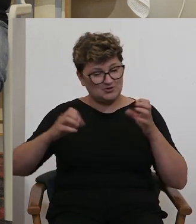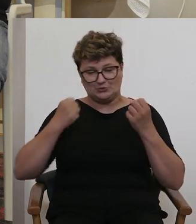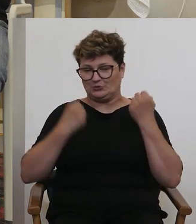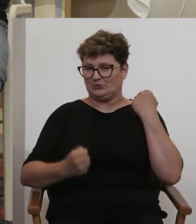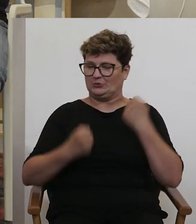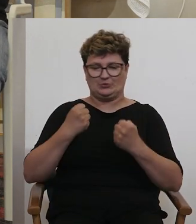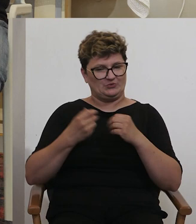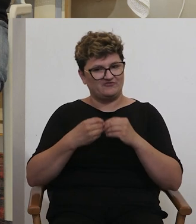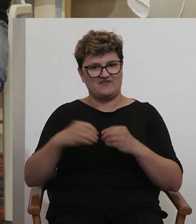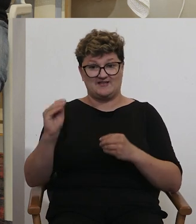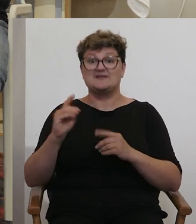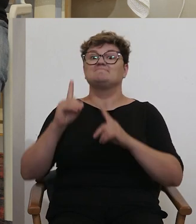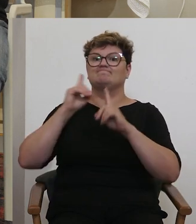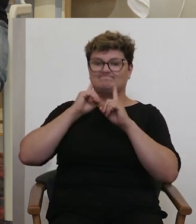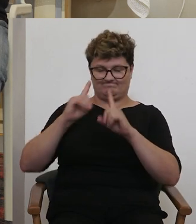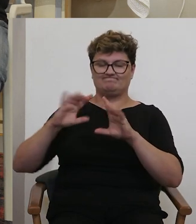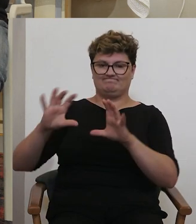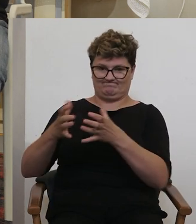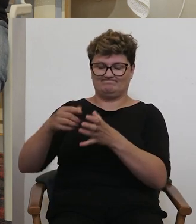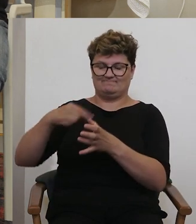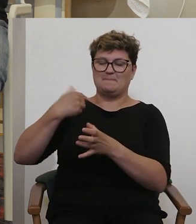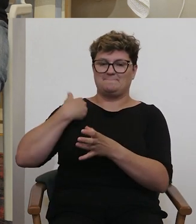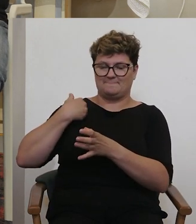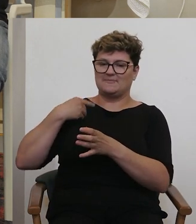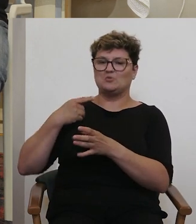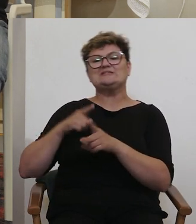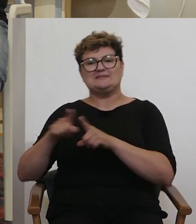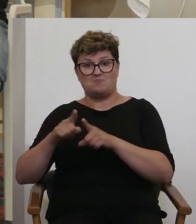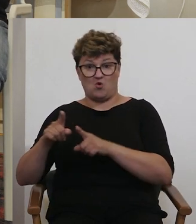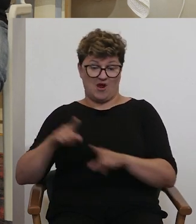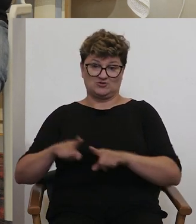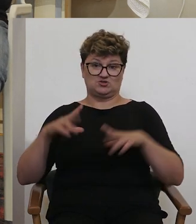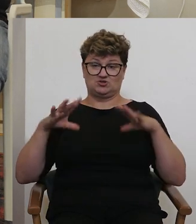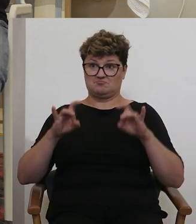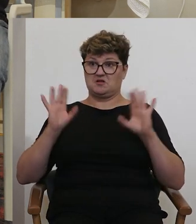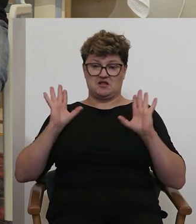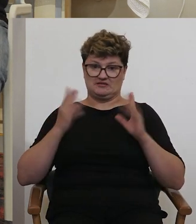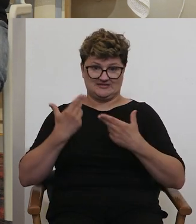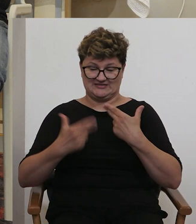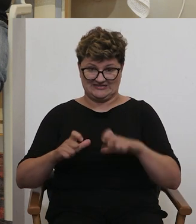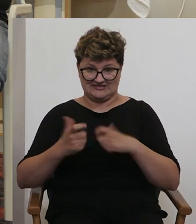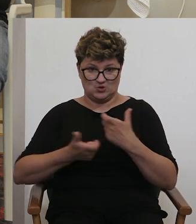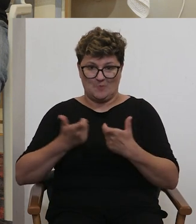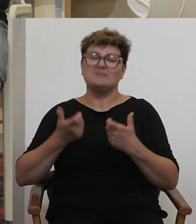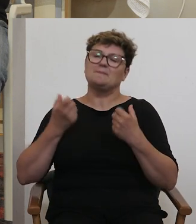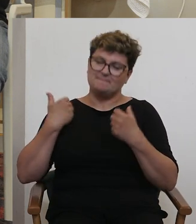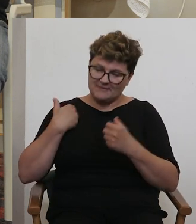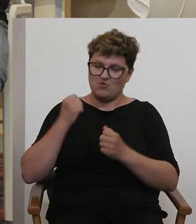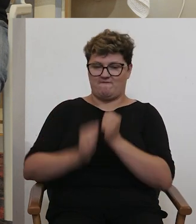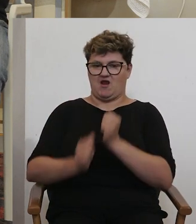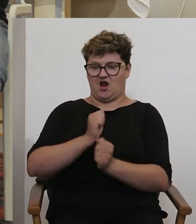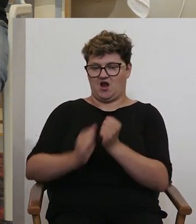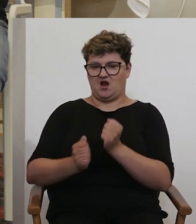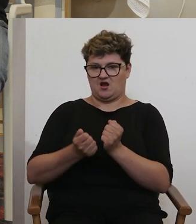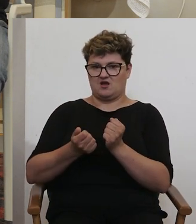rzeczywiście brygada brała udział symboliczny, ale to nie znaczy, że nie walczyła. I tenże czołg